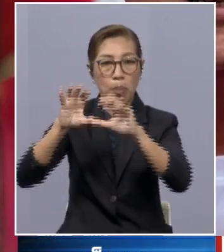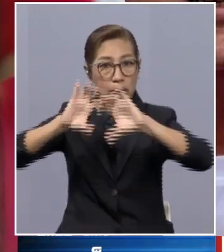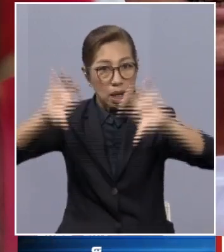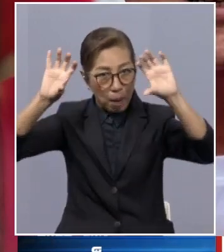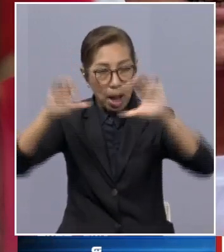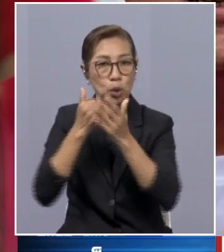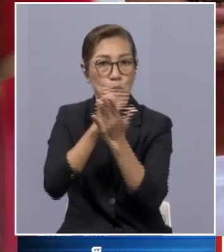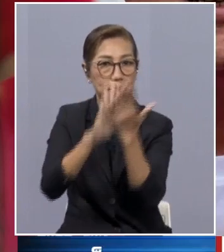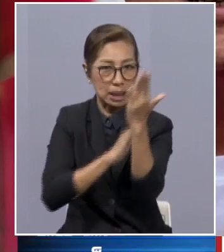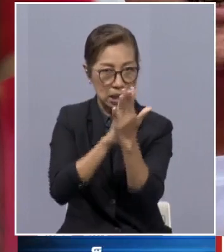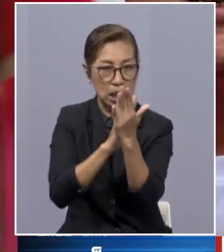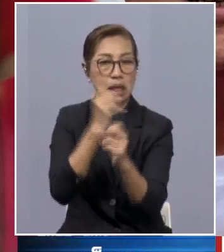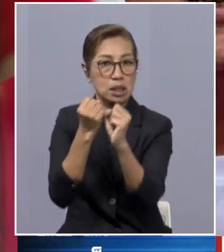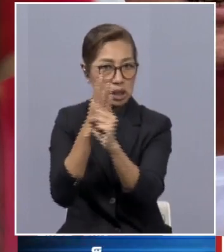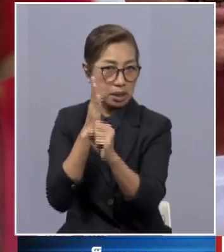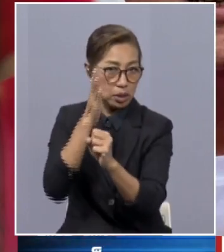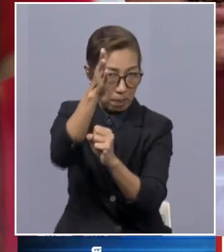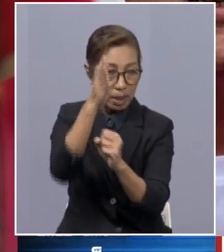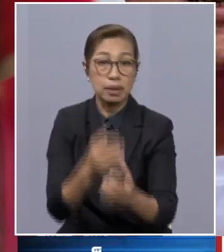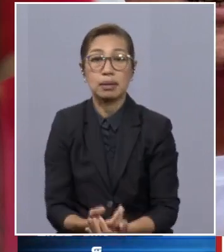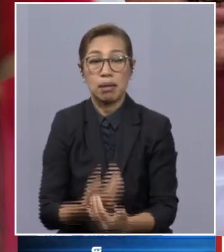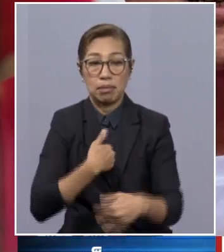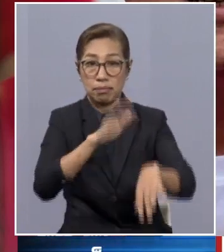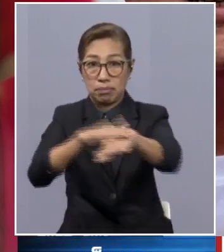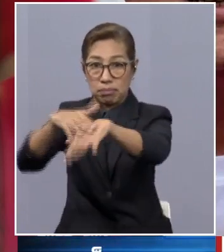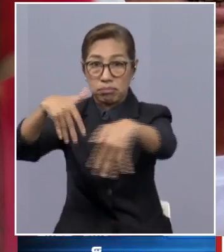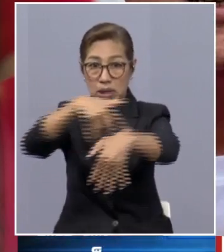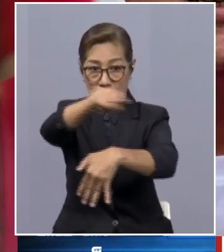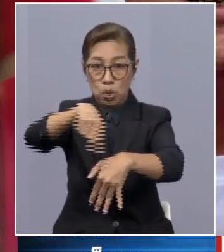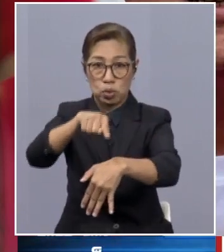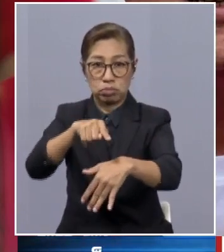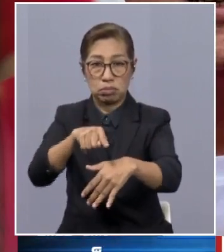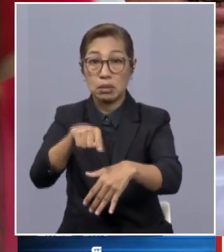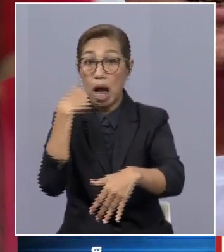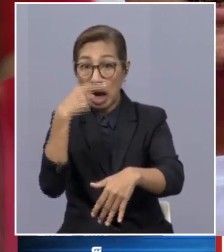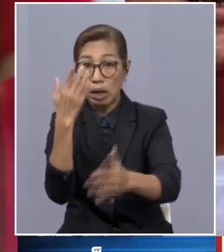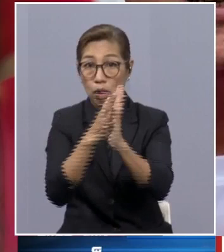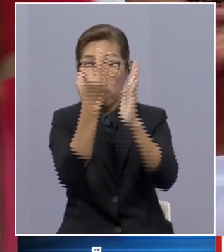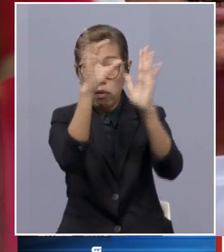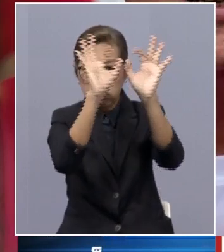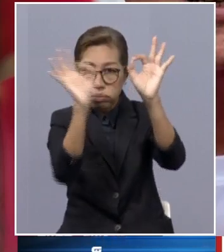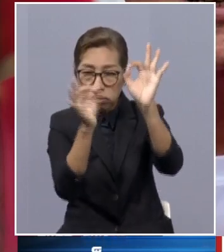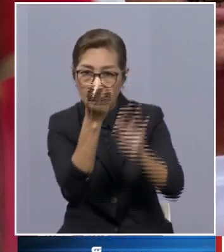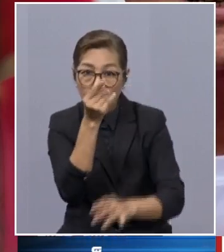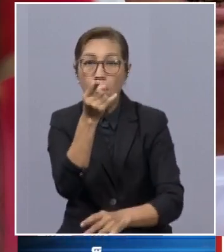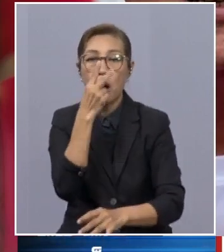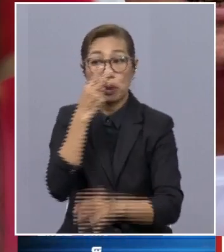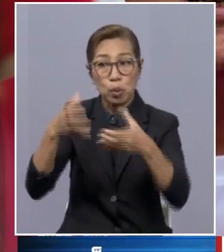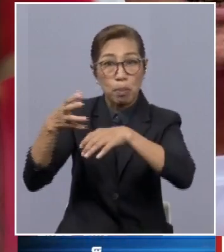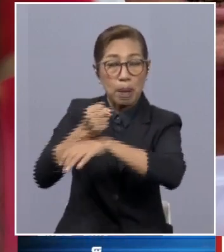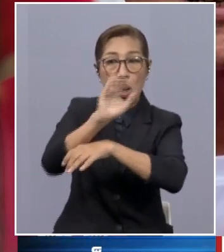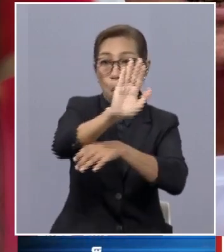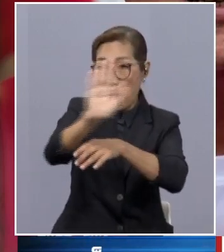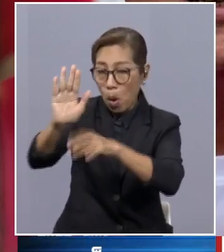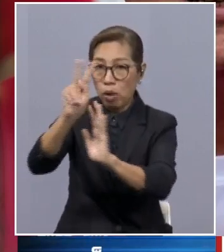ฐานะประชาชนคนหนึ่งนะครับก็อยากจะเชิญชวนให้ทุกคนที่ได้อ่านข้อความนี้ไปศึกษานโยบายไปศึกษาจุดยืน